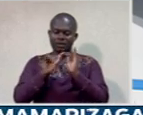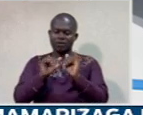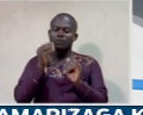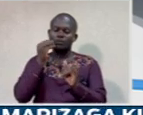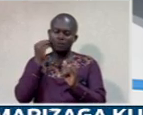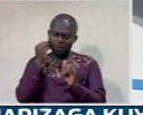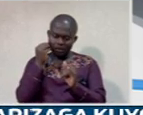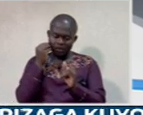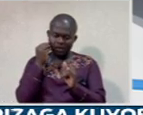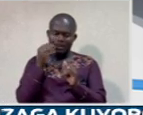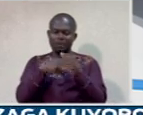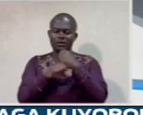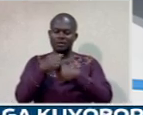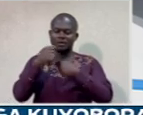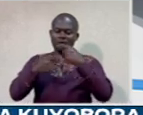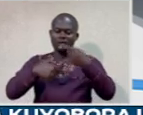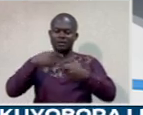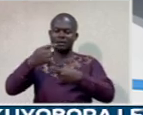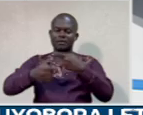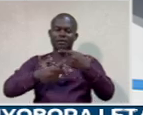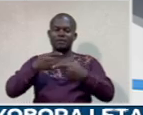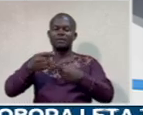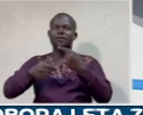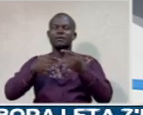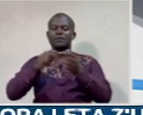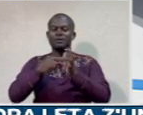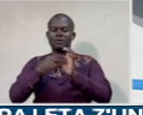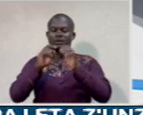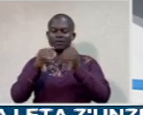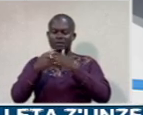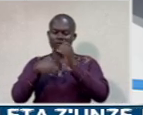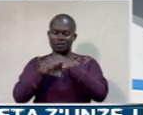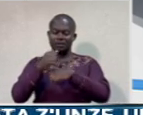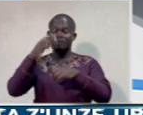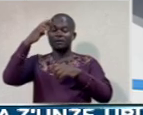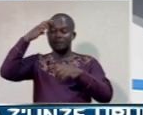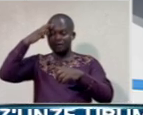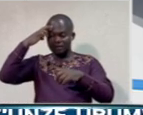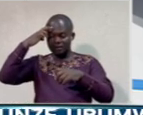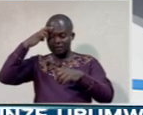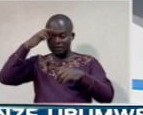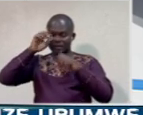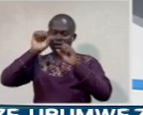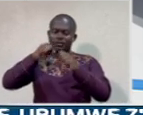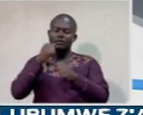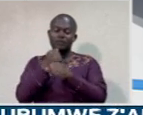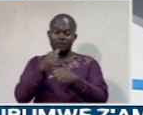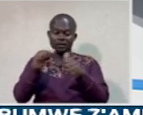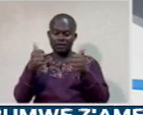rugo mirimo iracyakomeje ni ukuvuga ibyo ari byo byose gikorwa cyo kwibuka mwabashije kugikora.